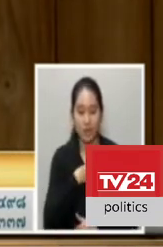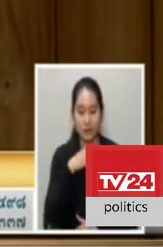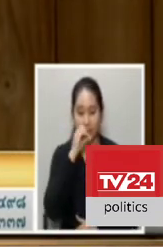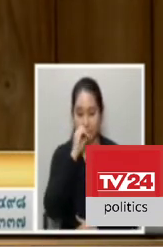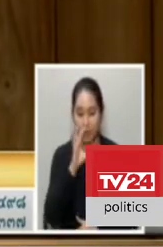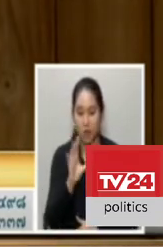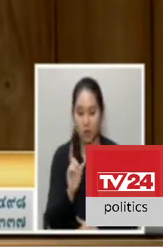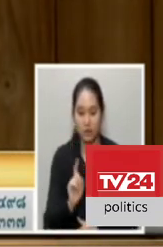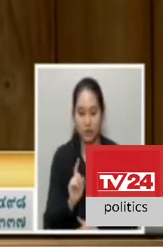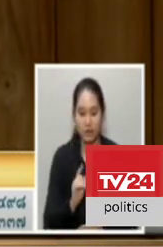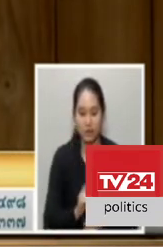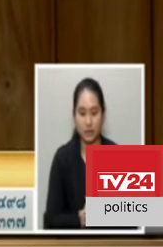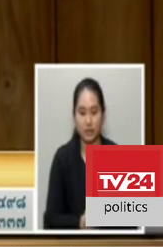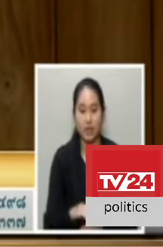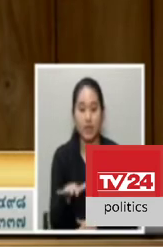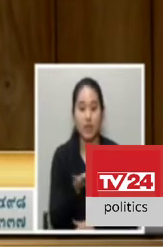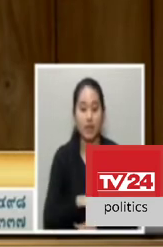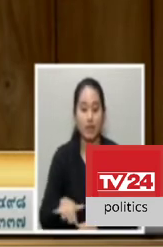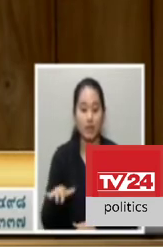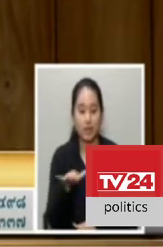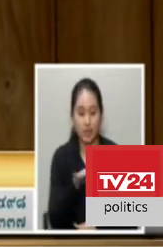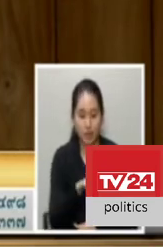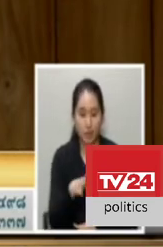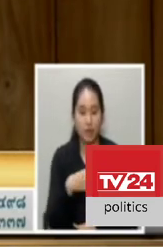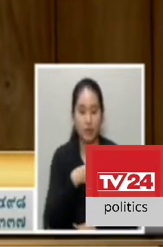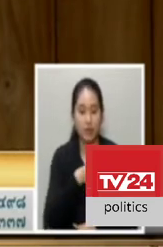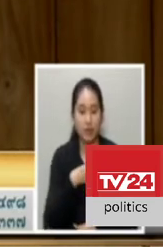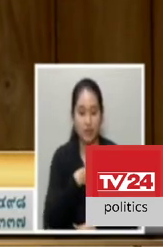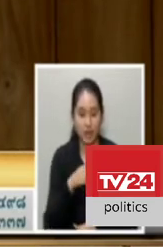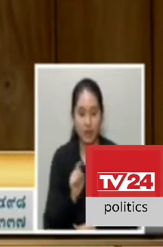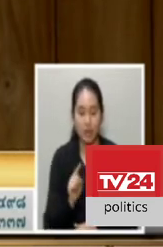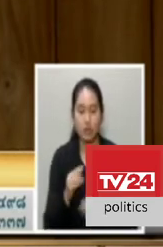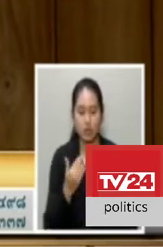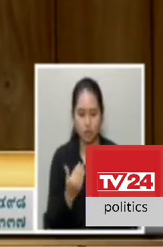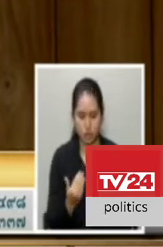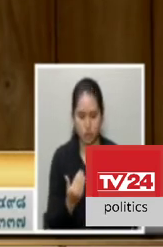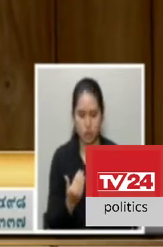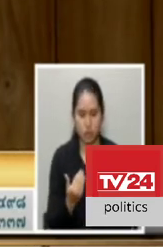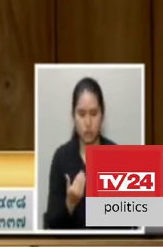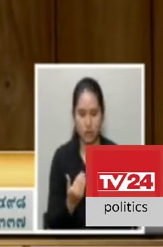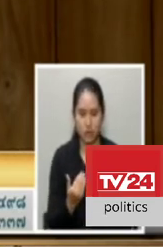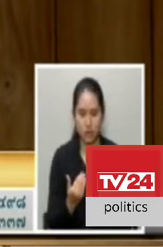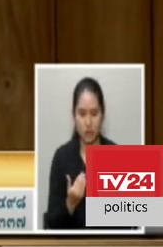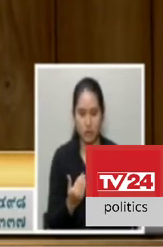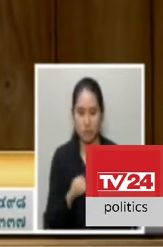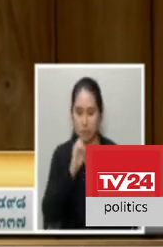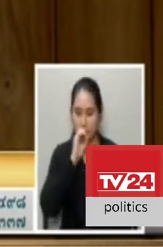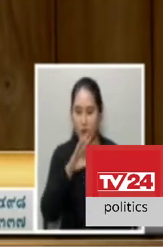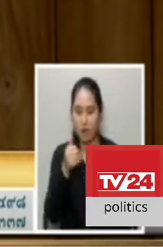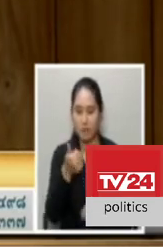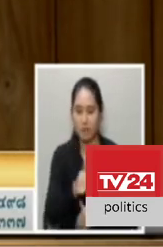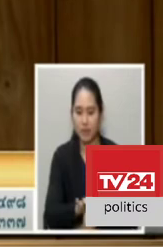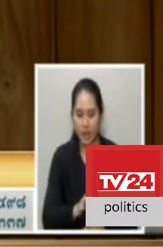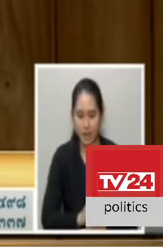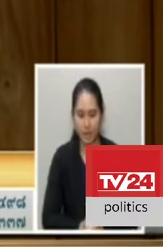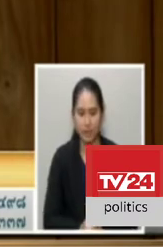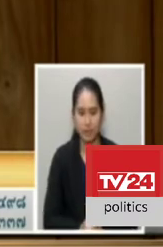สิ่งที่พวกท่านทั้งหลายต้องการเรายังไม่สามารถจะให้ได้ในตอนนี้ต้องเอ